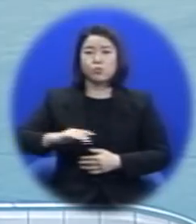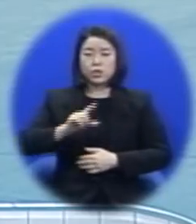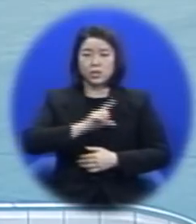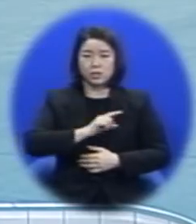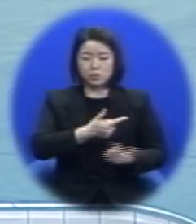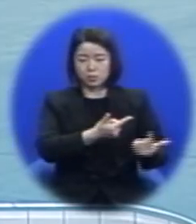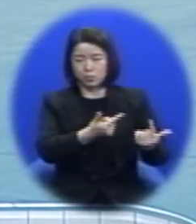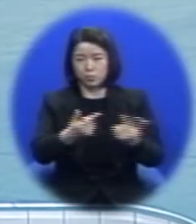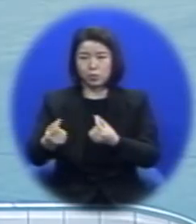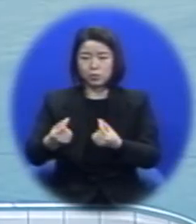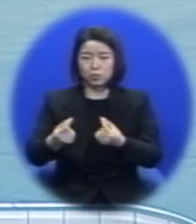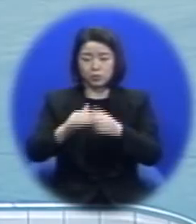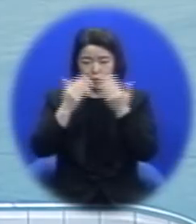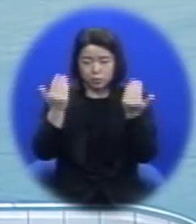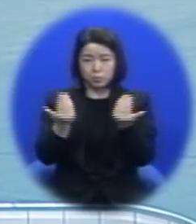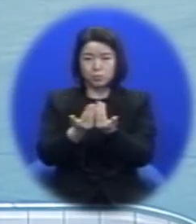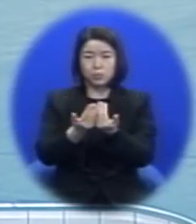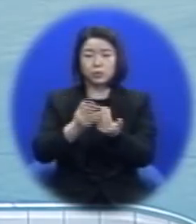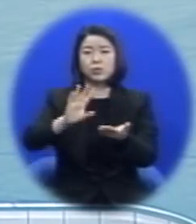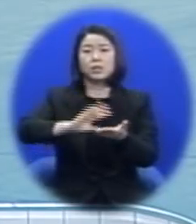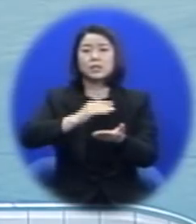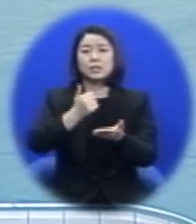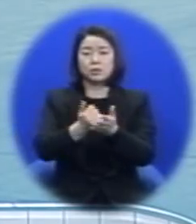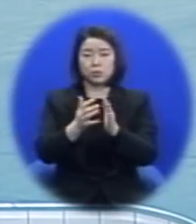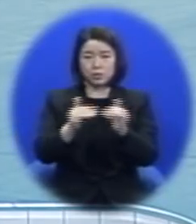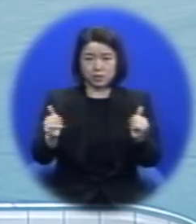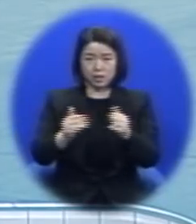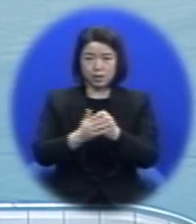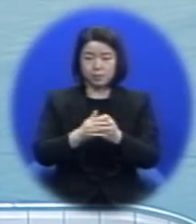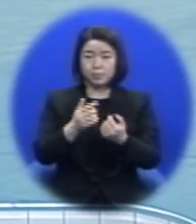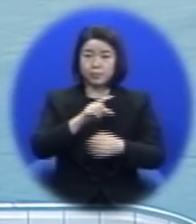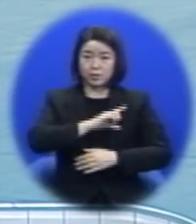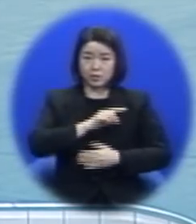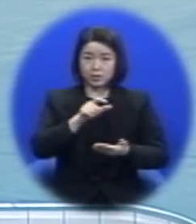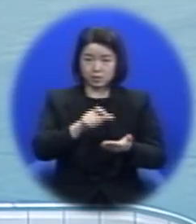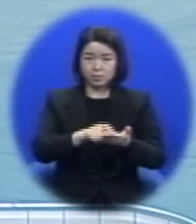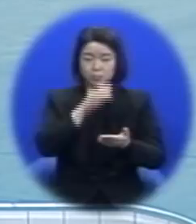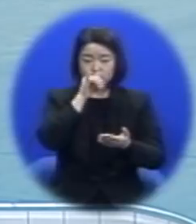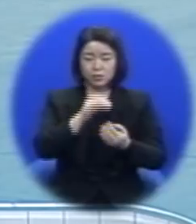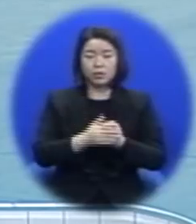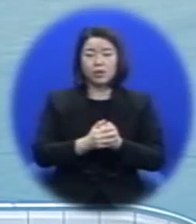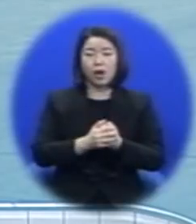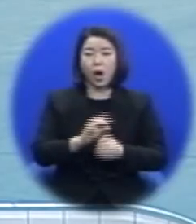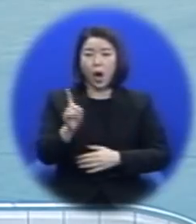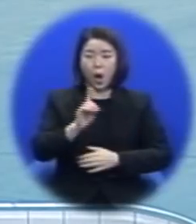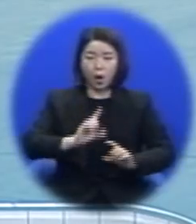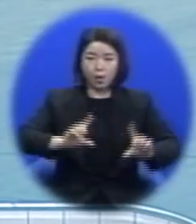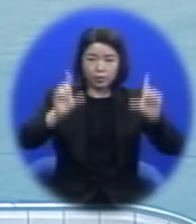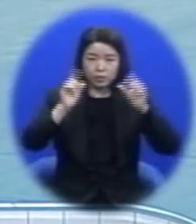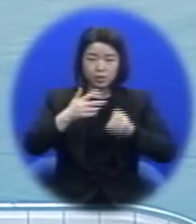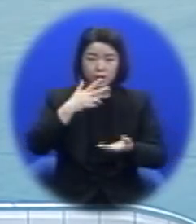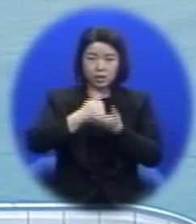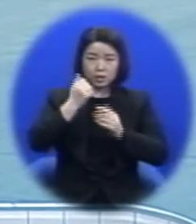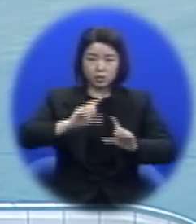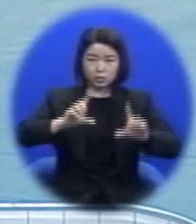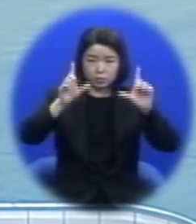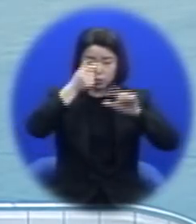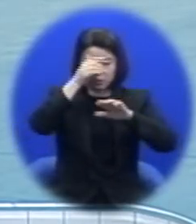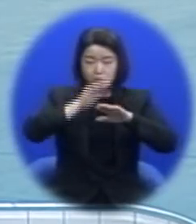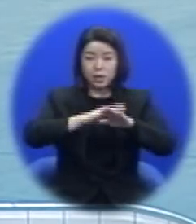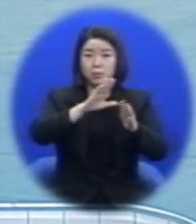모두 다 그리스도인입니다, 그런 제목입니다. 어느 날 주일 예배를